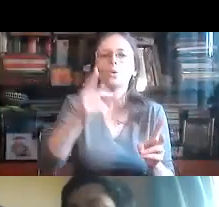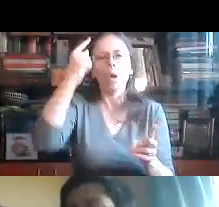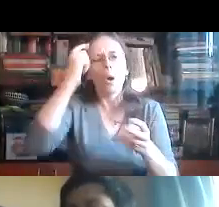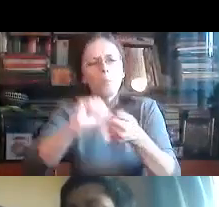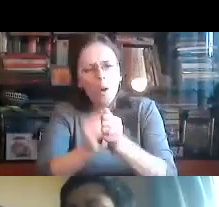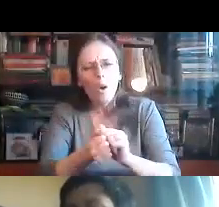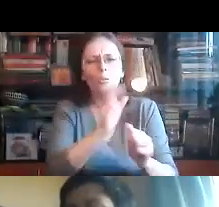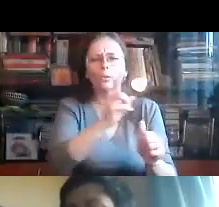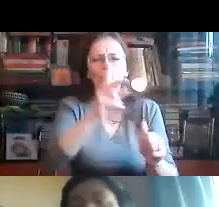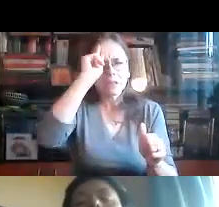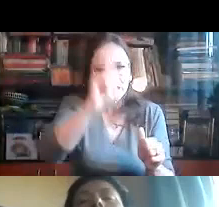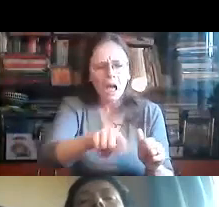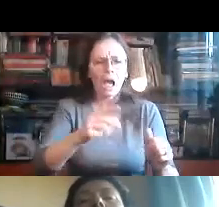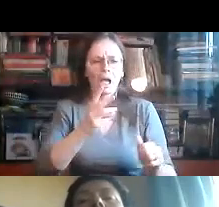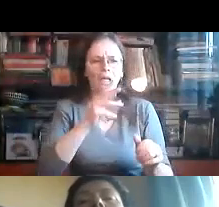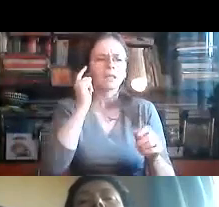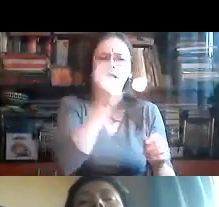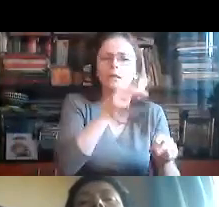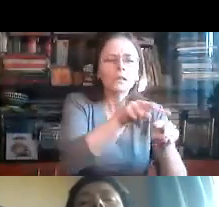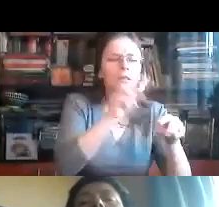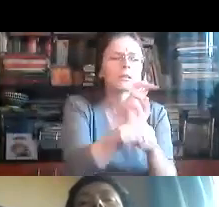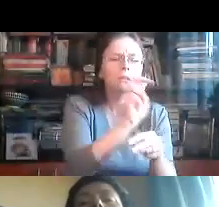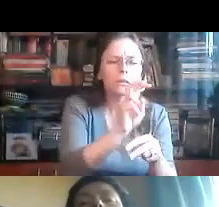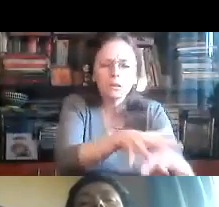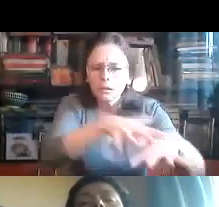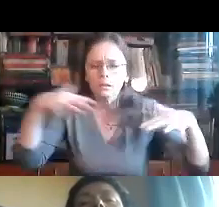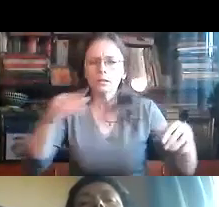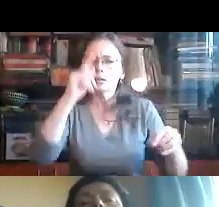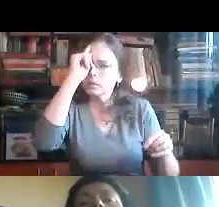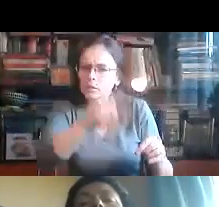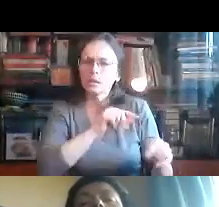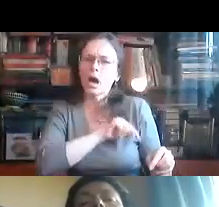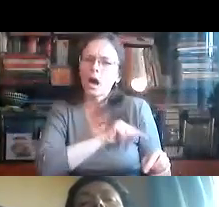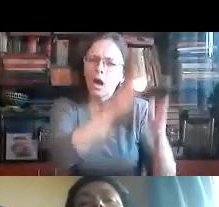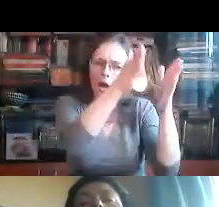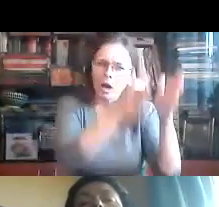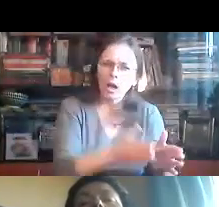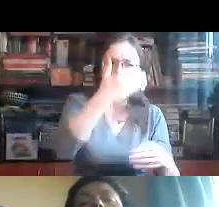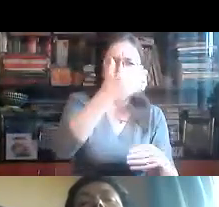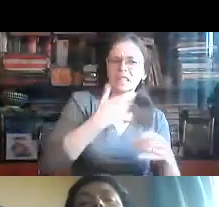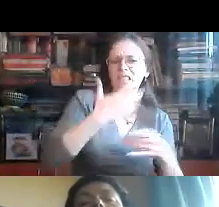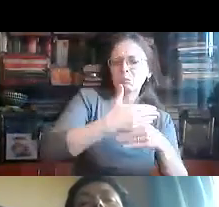и когда есть такие там блогеры и все остальные. Вот, поэтому здесь еще